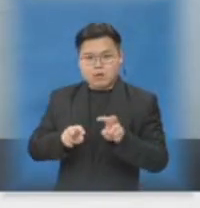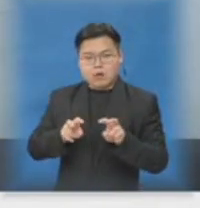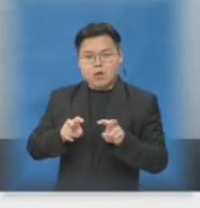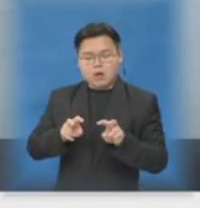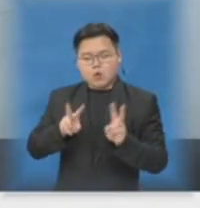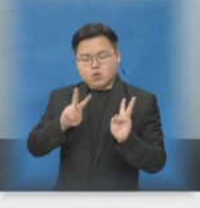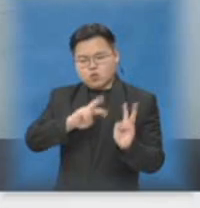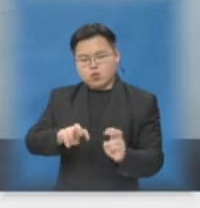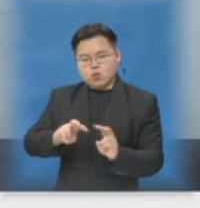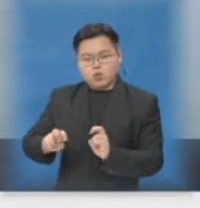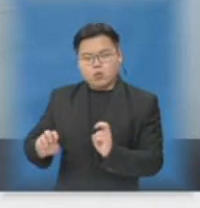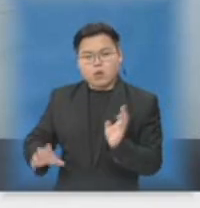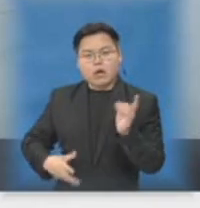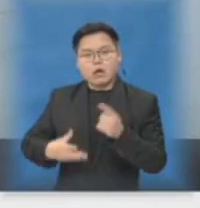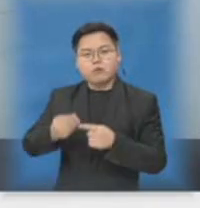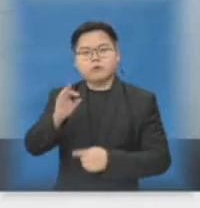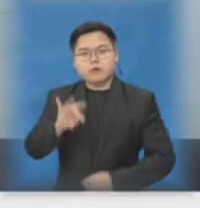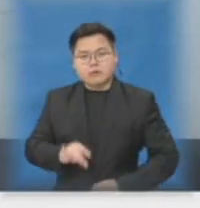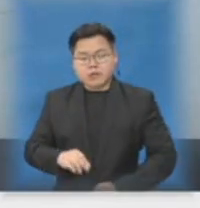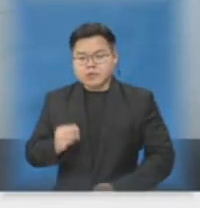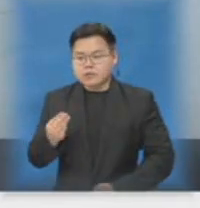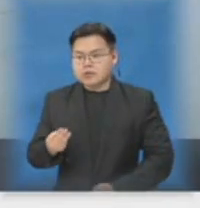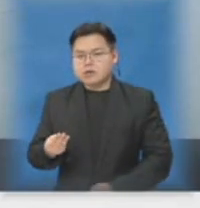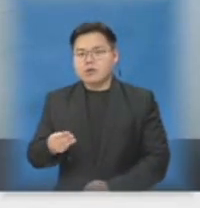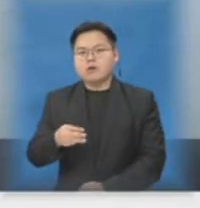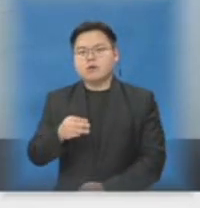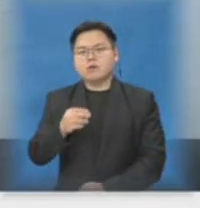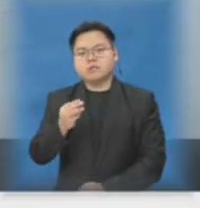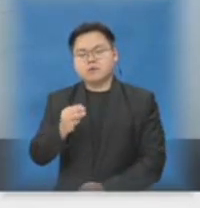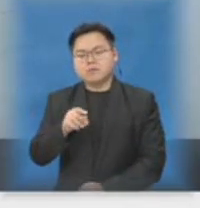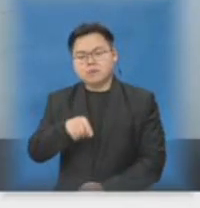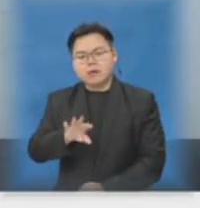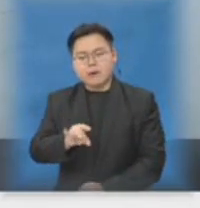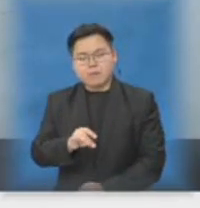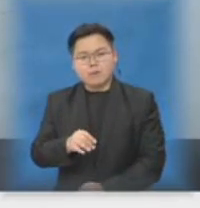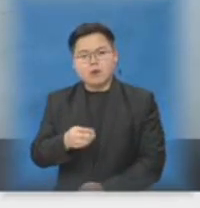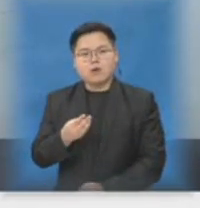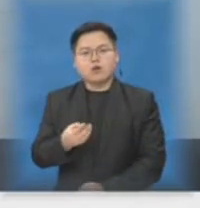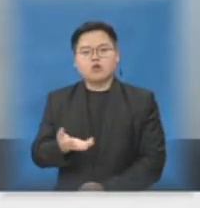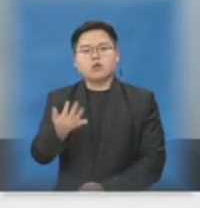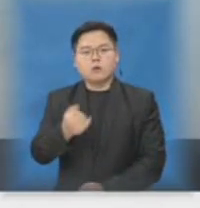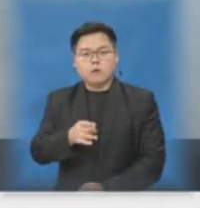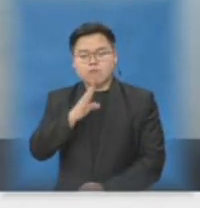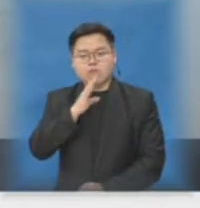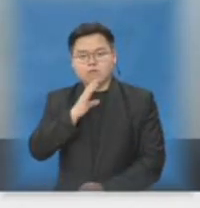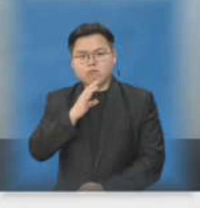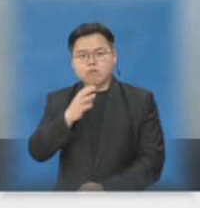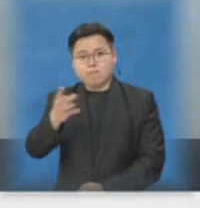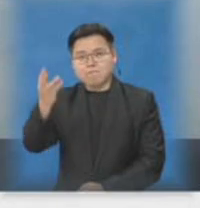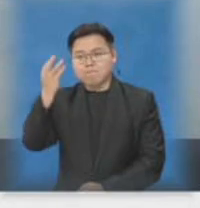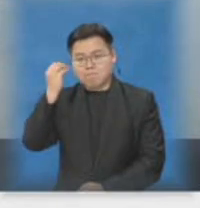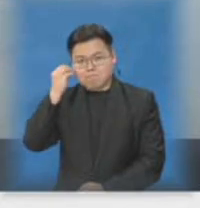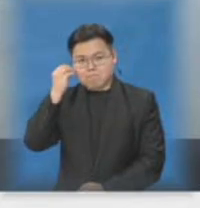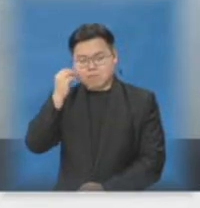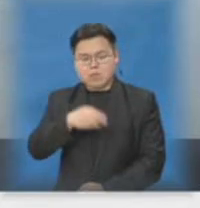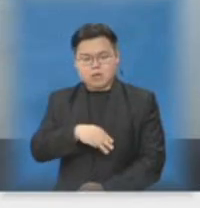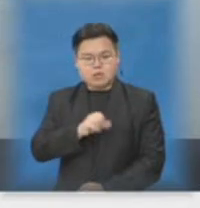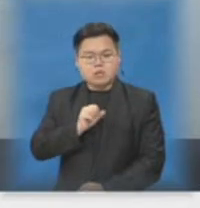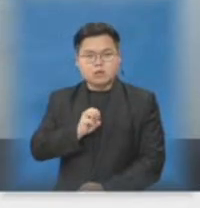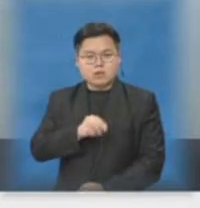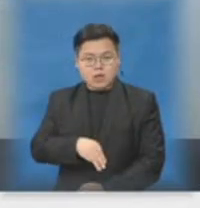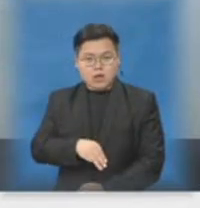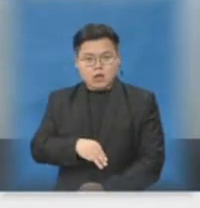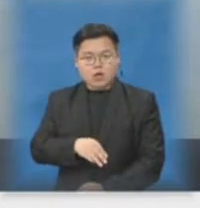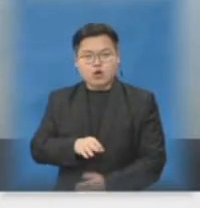хэмжээний агуулгатай одоо хэдийн ширхэг тест, ямар одоо хэлбэр чиглэлээр ирэх вэ гэдэг бол бүгд мэддэг. Эндээ бэлдээд шалгалтын тестүүдийг бол юм утгад